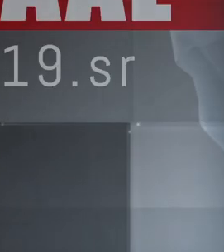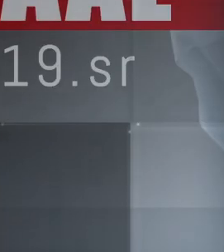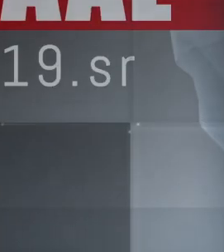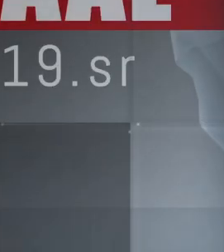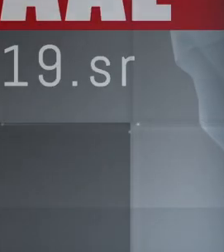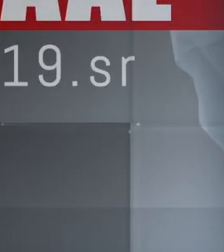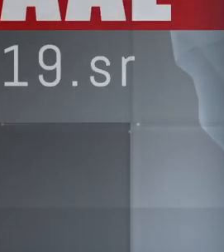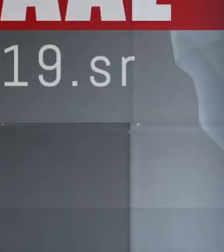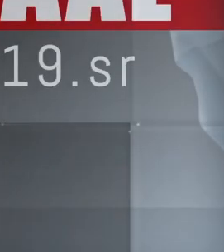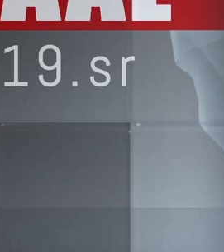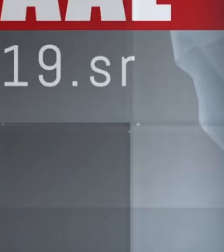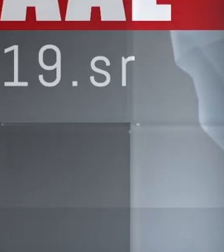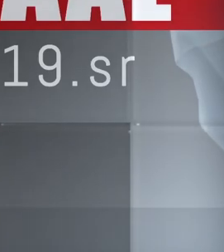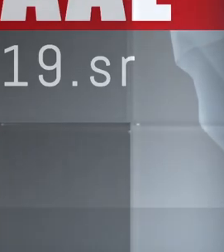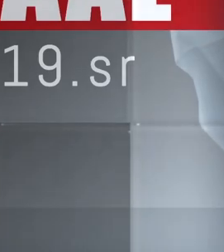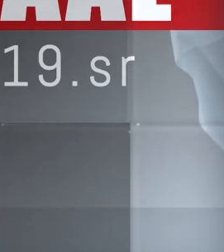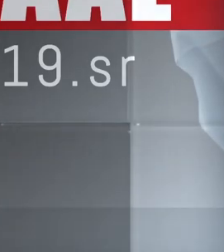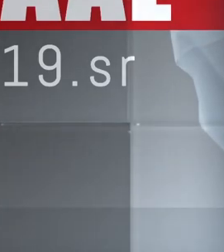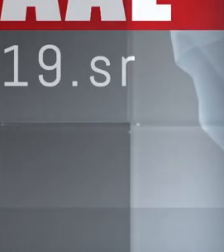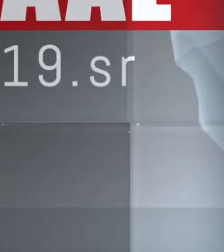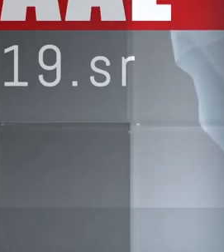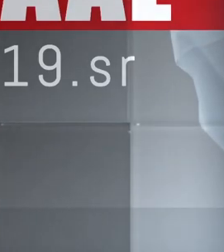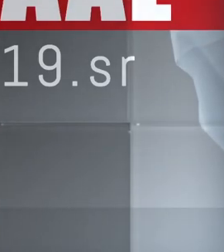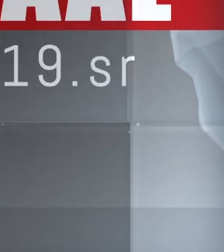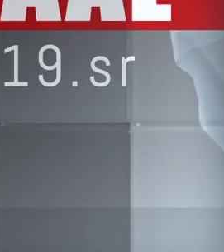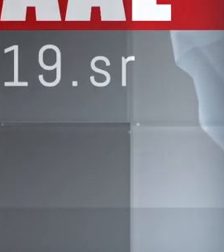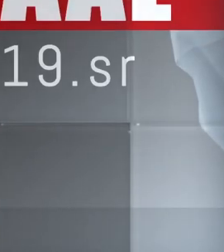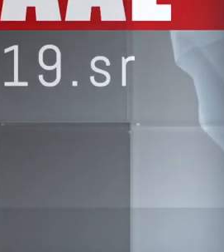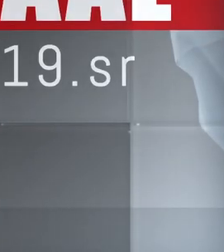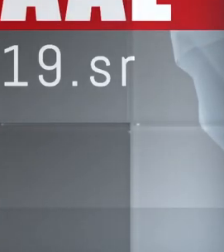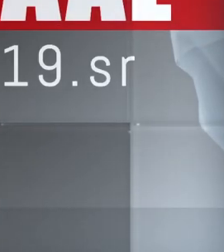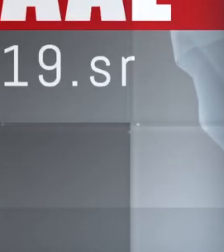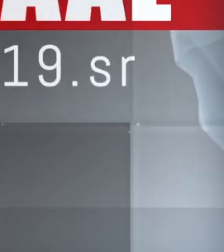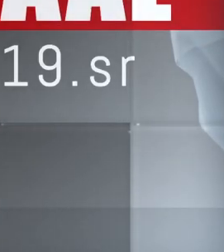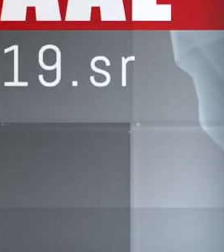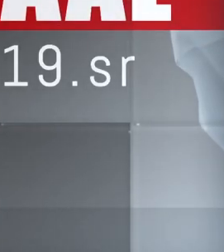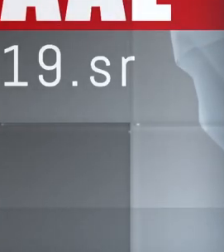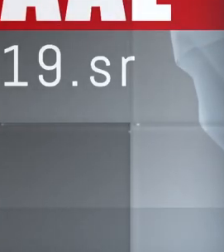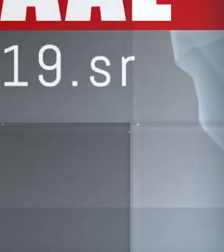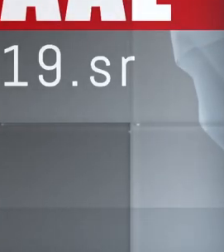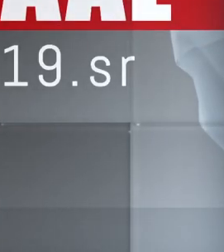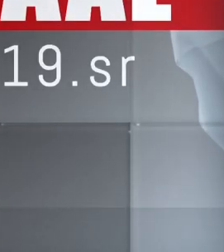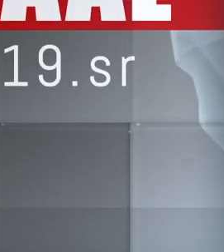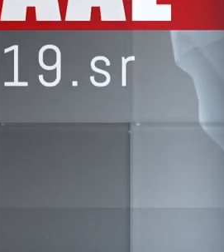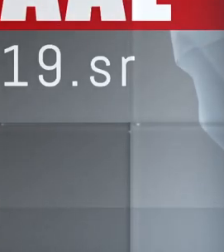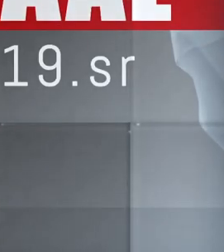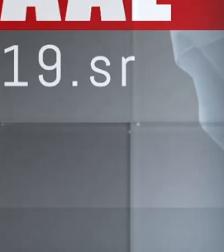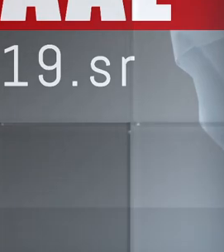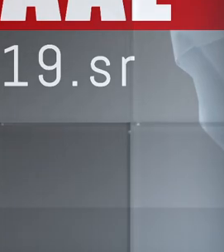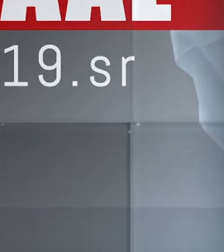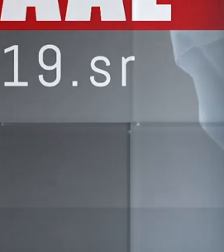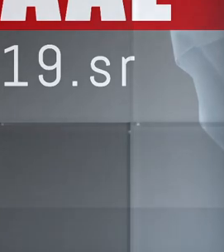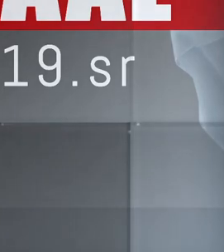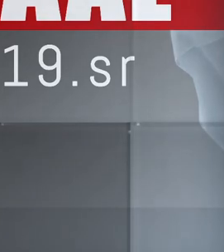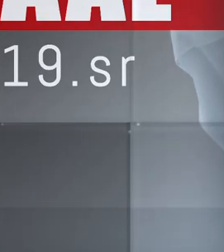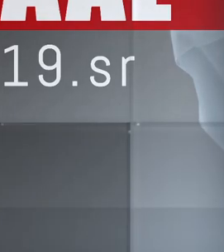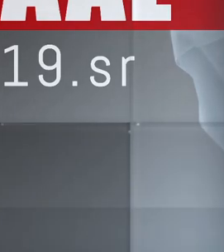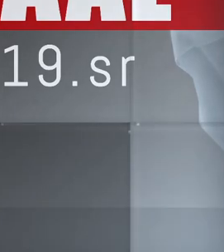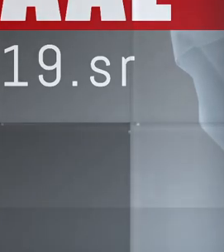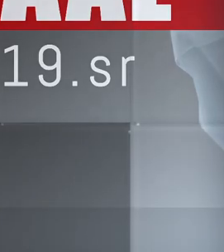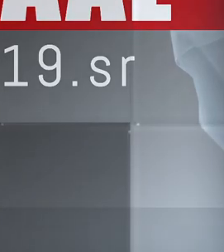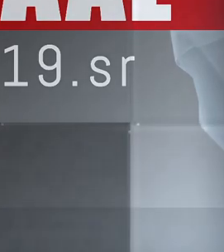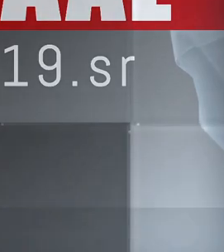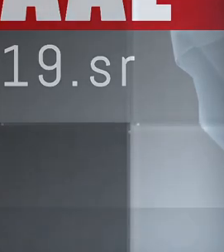In een vorige aflevering hadden wij u ook al het statement van minister Ramadien gebracht over mogelijk besmettingsgevaar bij